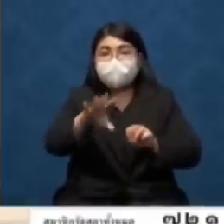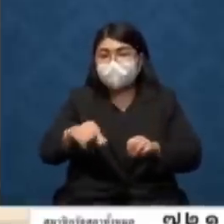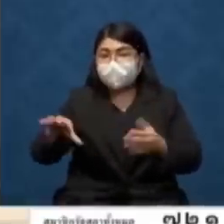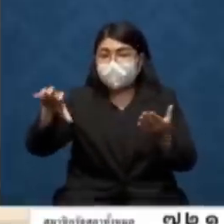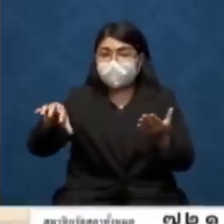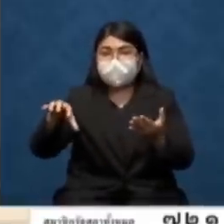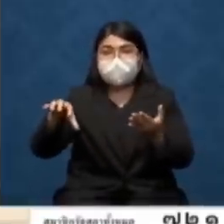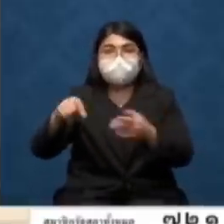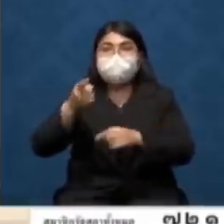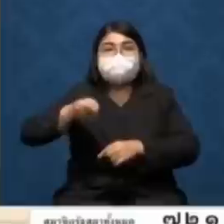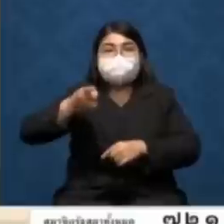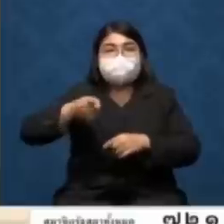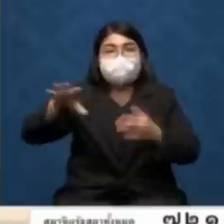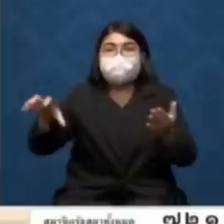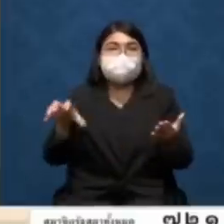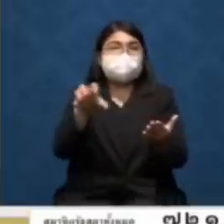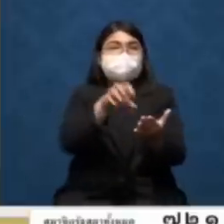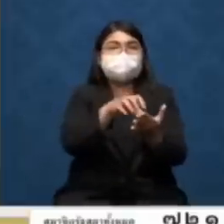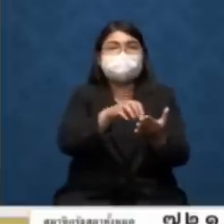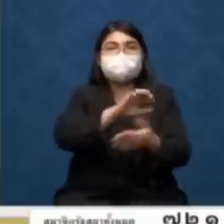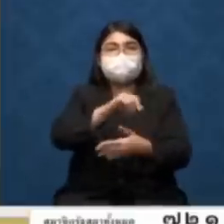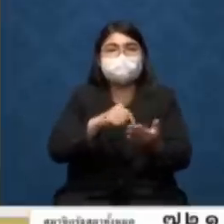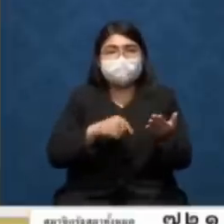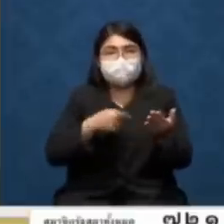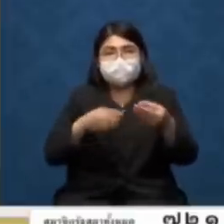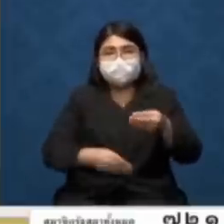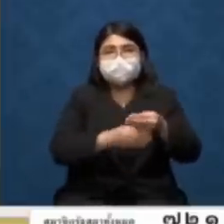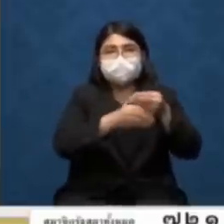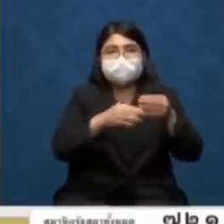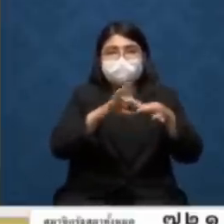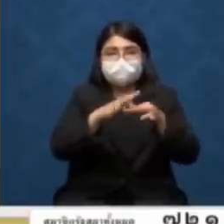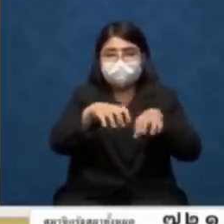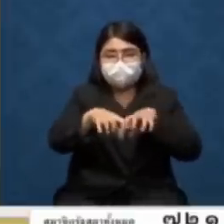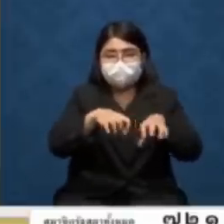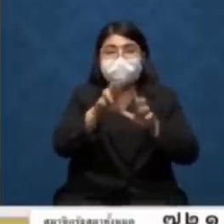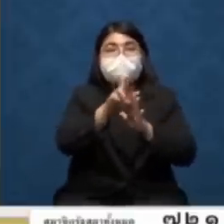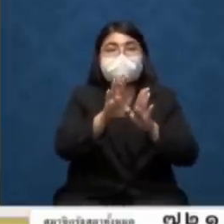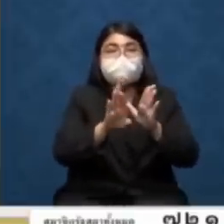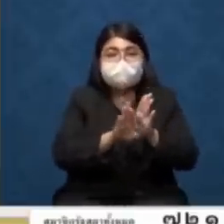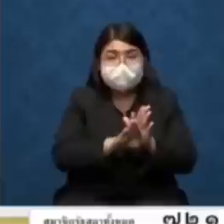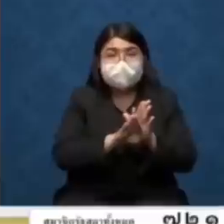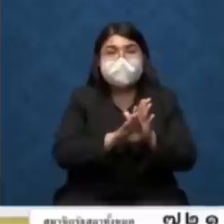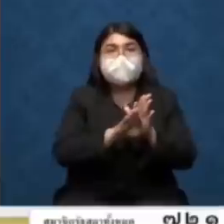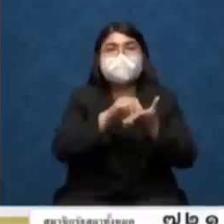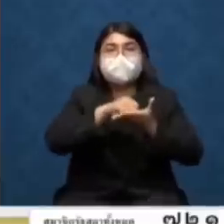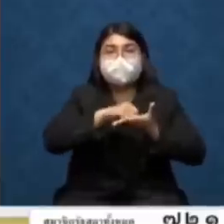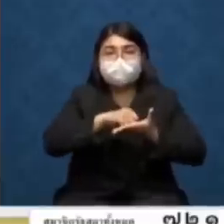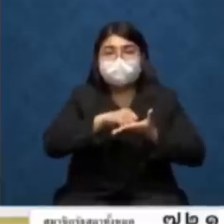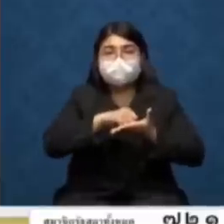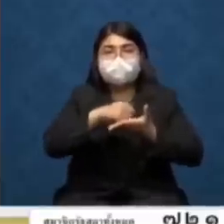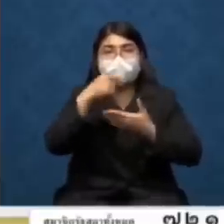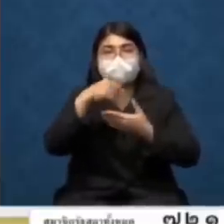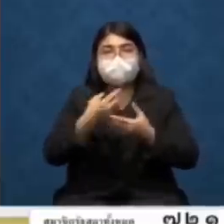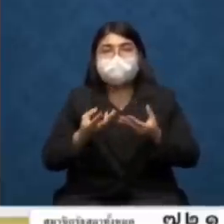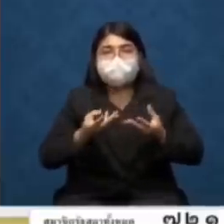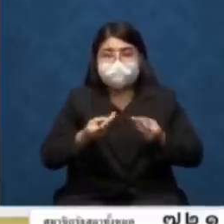ครับ เรามีเติมเข้ไปครัดูเฉพาะอยยิงคำว่าการจัดระเบียบบริหารรชการแผ่นดีนแบบกระจายอำนาจเพื่อเป็หั